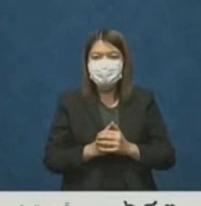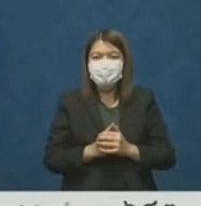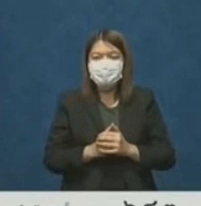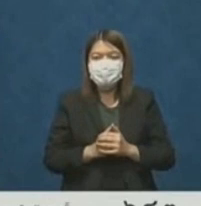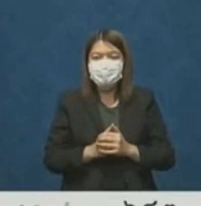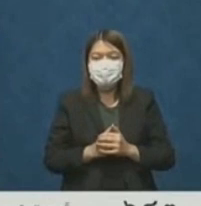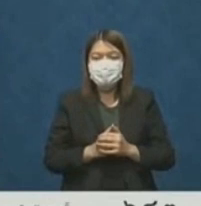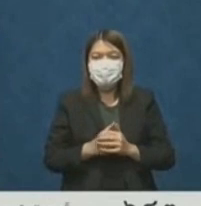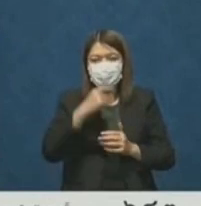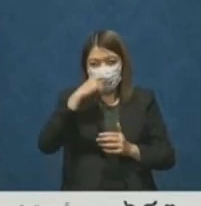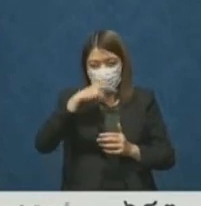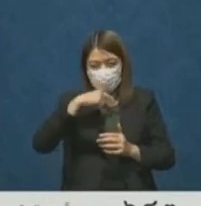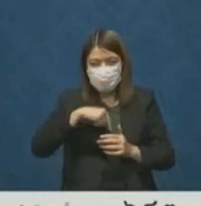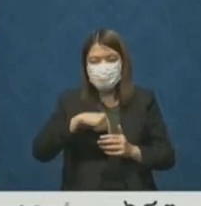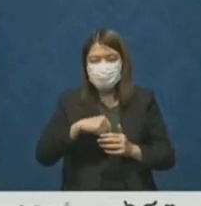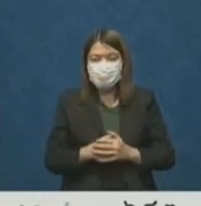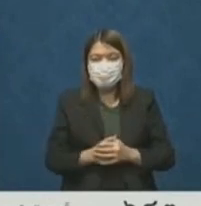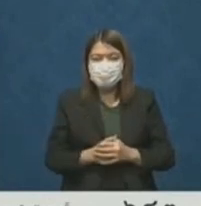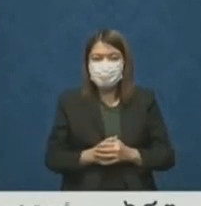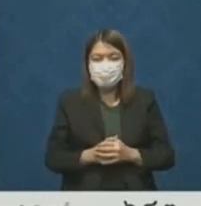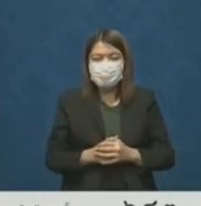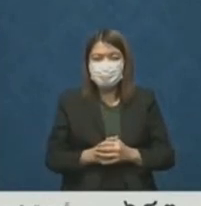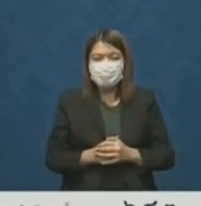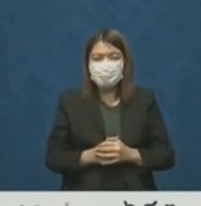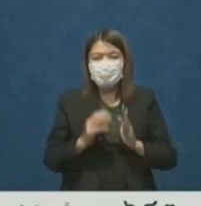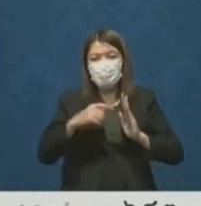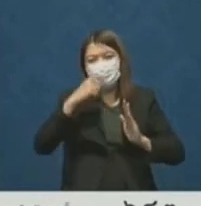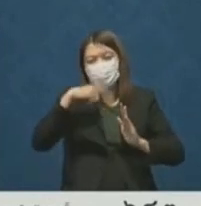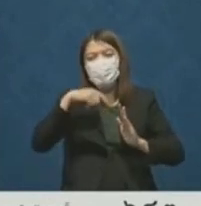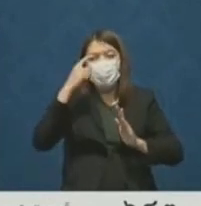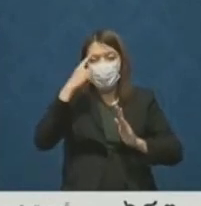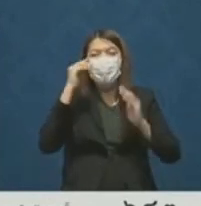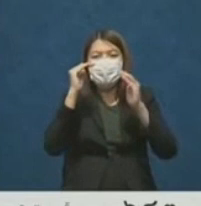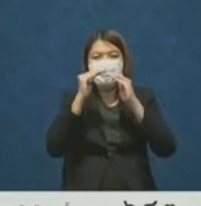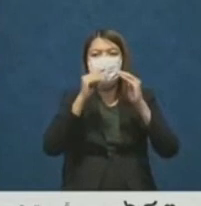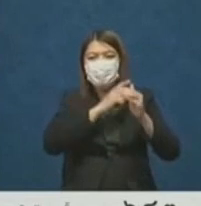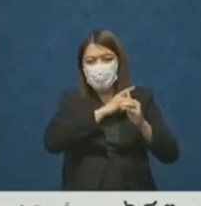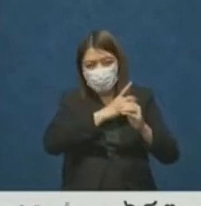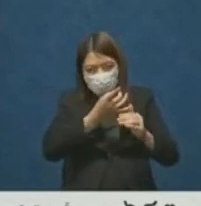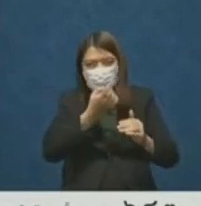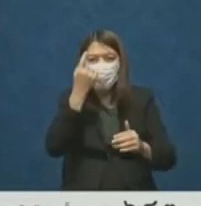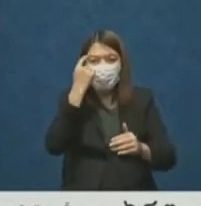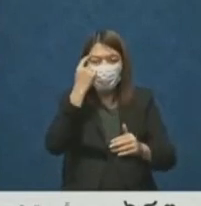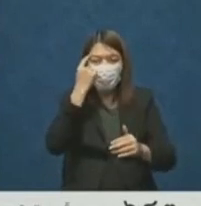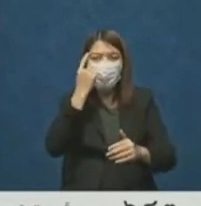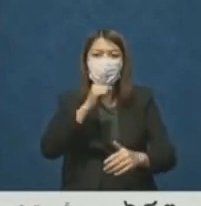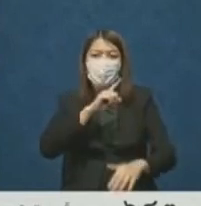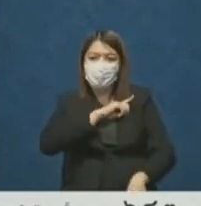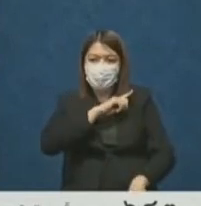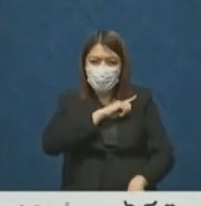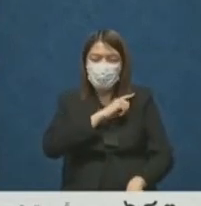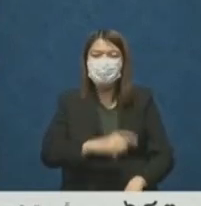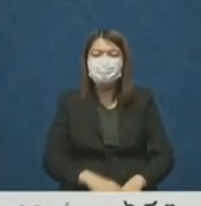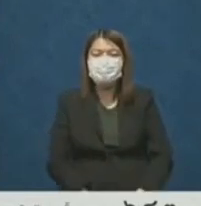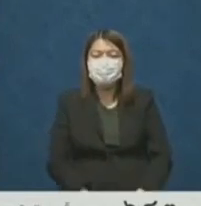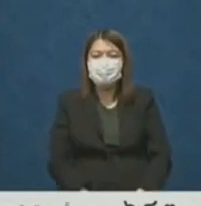องแล้วก็มีความเป็นพลเมืองที่รู้จักสิทธิหน้าที่มี